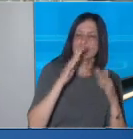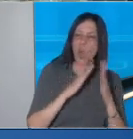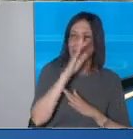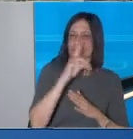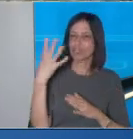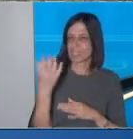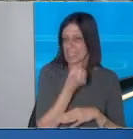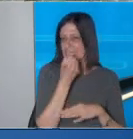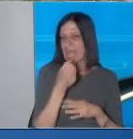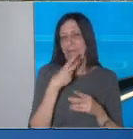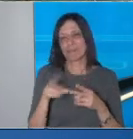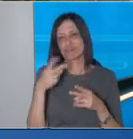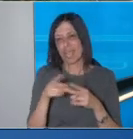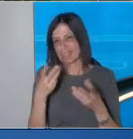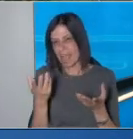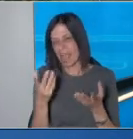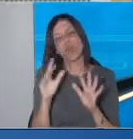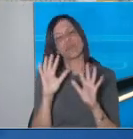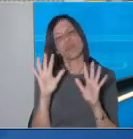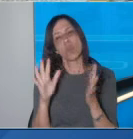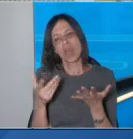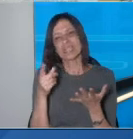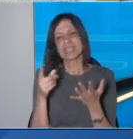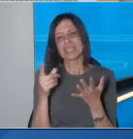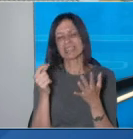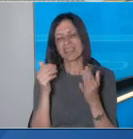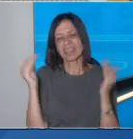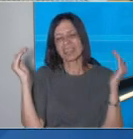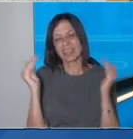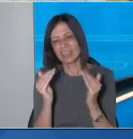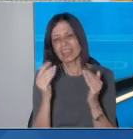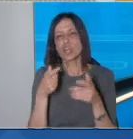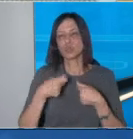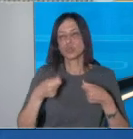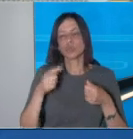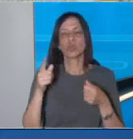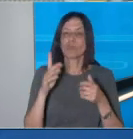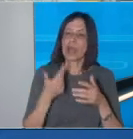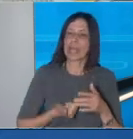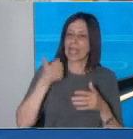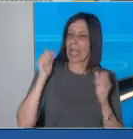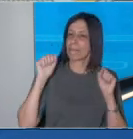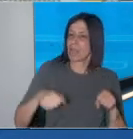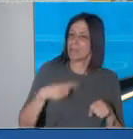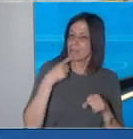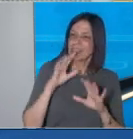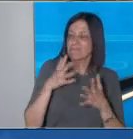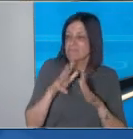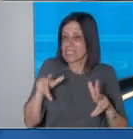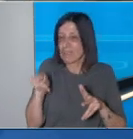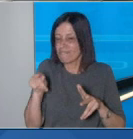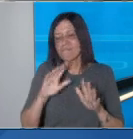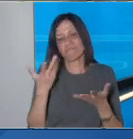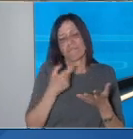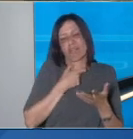שיקח בהמשך משכנתה, אז יכול להיות שזה יקרר קצת את השוק, ואולי הקבלנים יבואו ויגידו, רגע, אז אולי אם ככה, אין